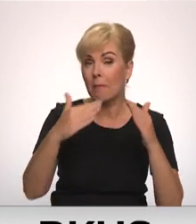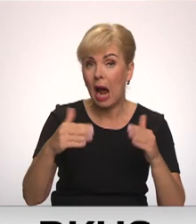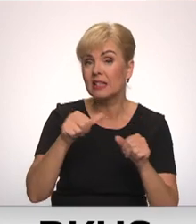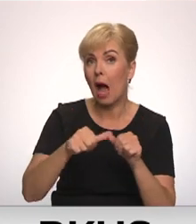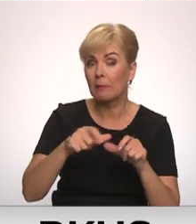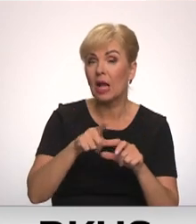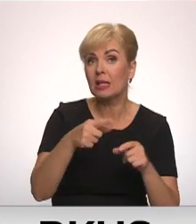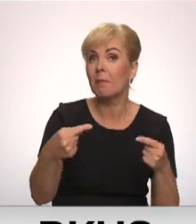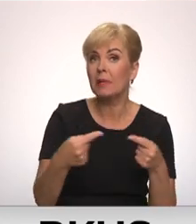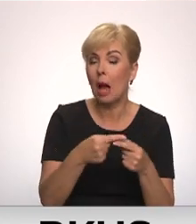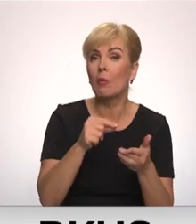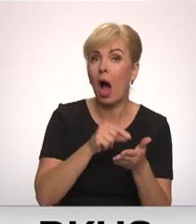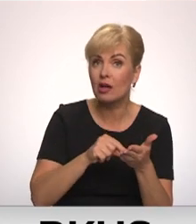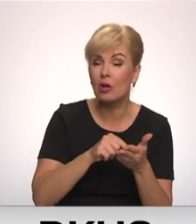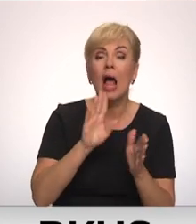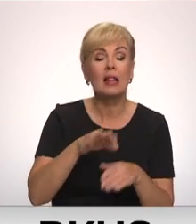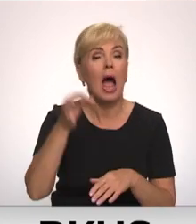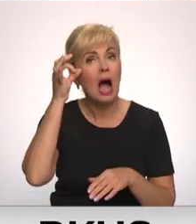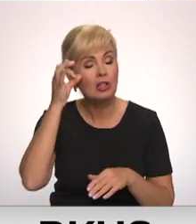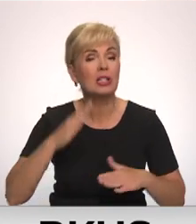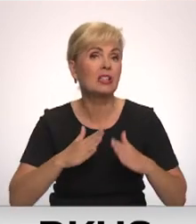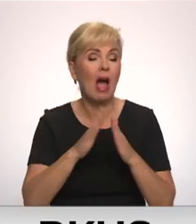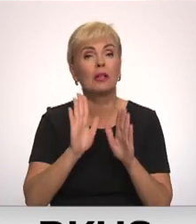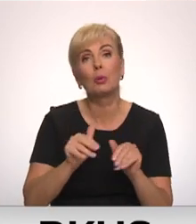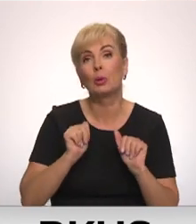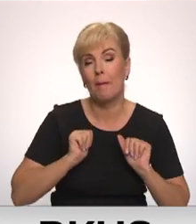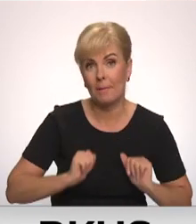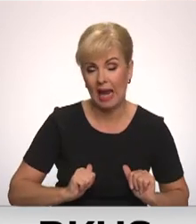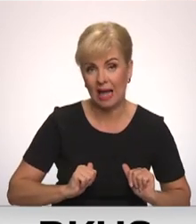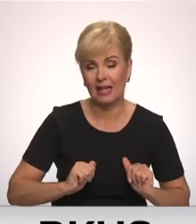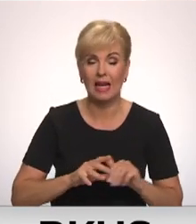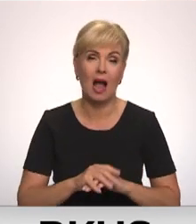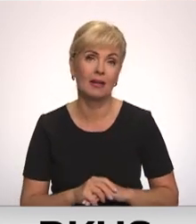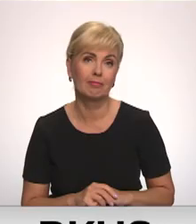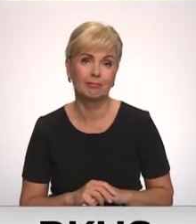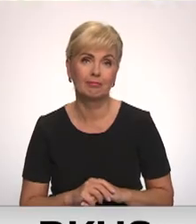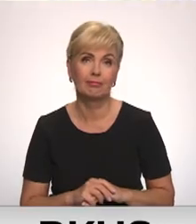medikamenti. Kas jāatceras, lai svētki būtu pēc iespējas mierīgāki, plašāk nākamajā sižetā.